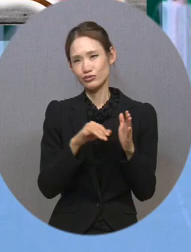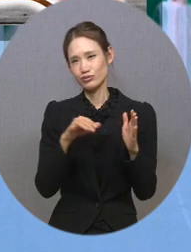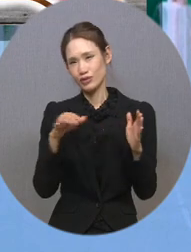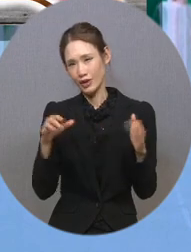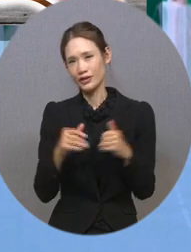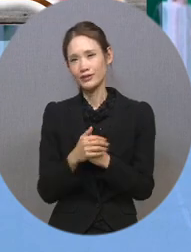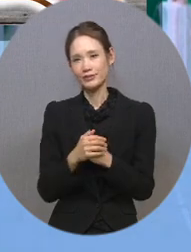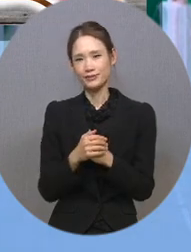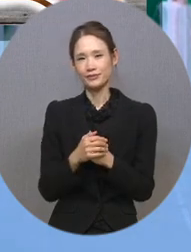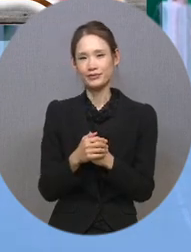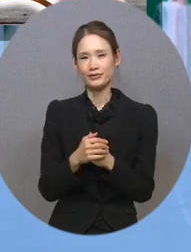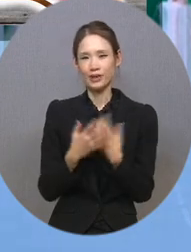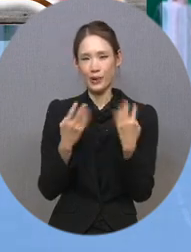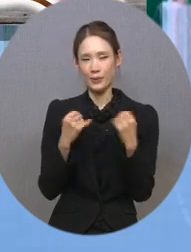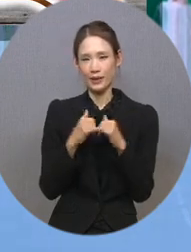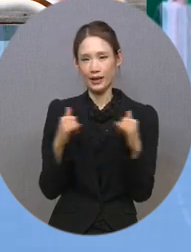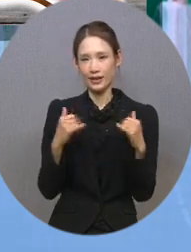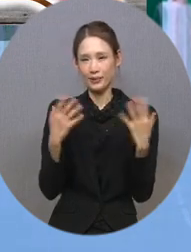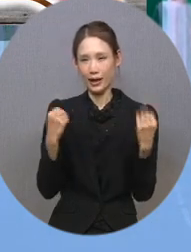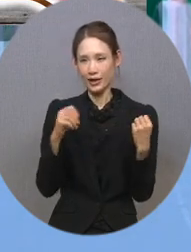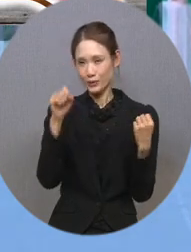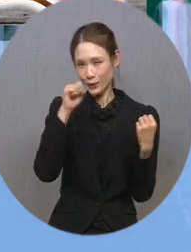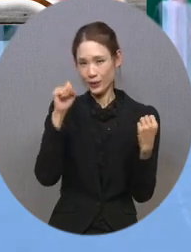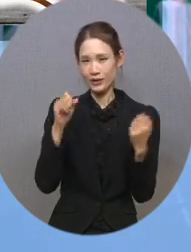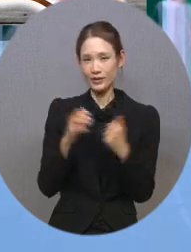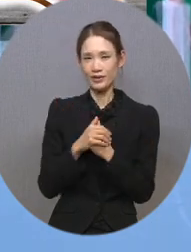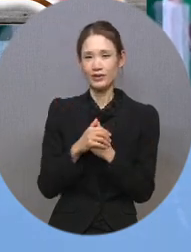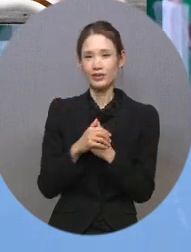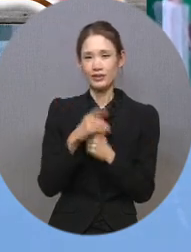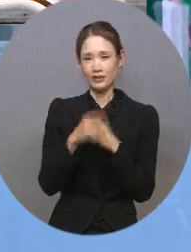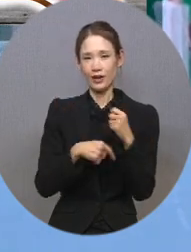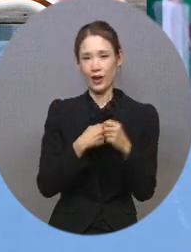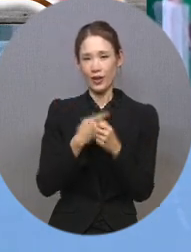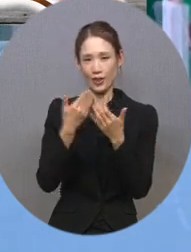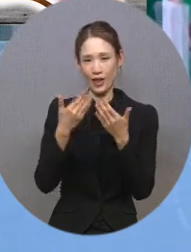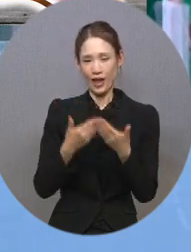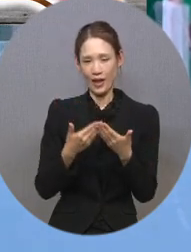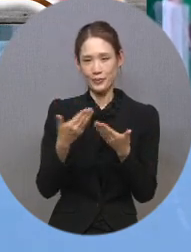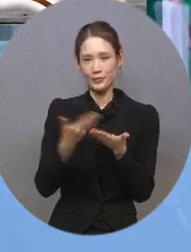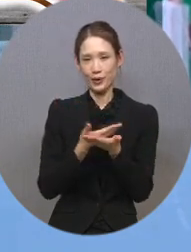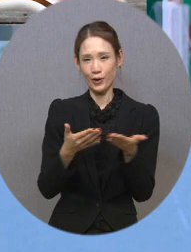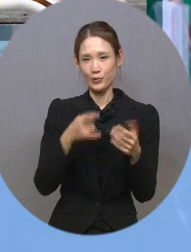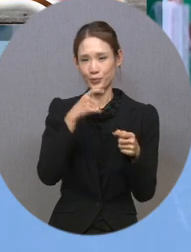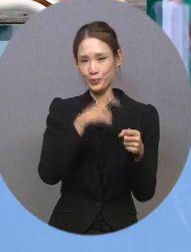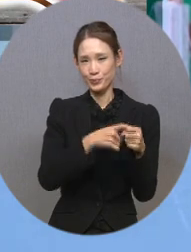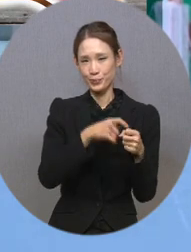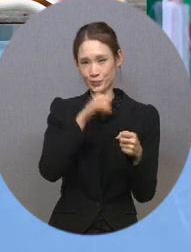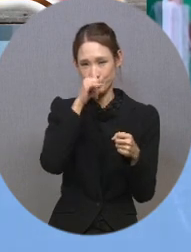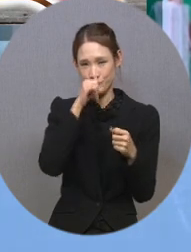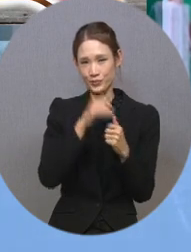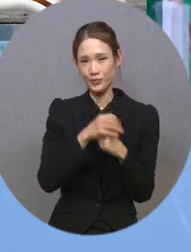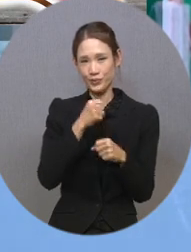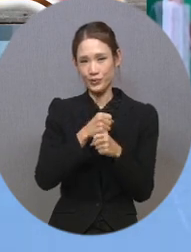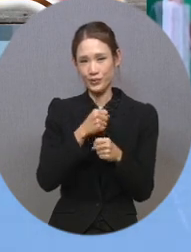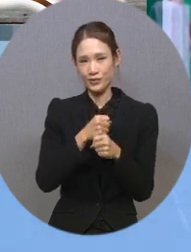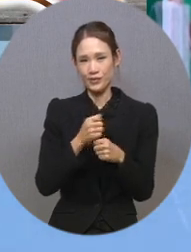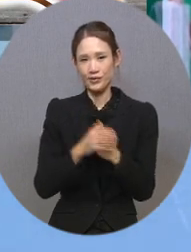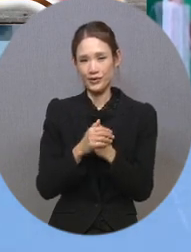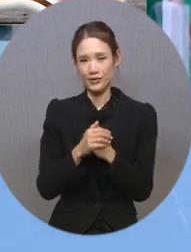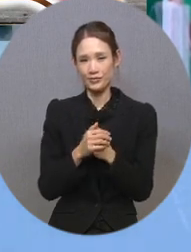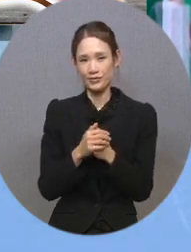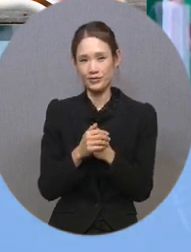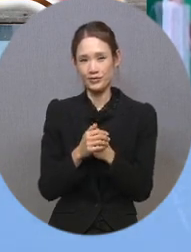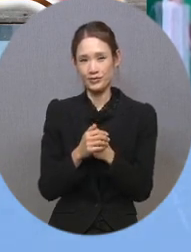얻고 있어서 이제 많은 분들이 사랑해 주셔서 그거를 1년 내내 공급할 수 있도록 이걸 목표로 매해 생산을 좀 열심히 하고